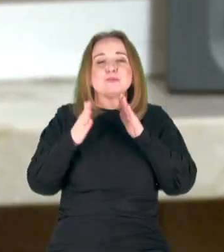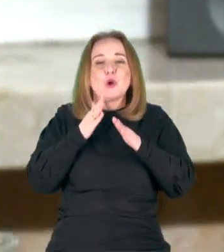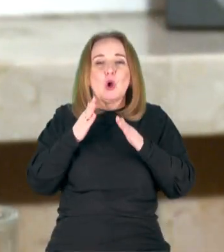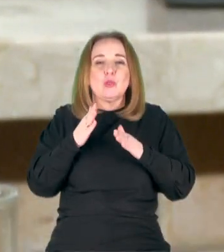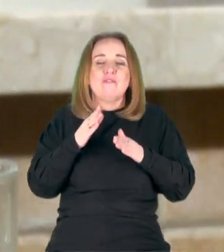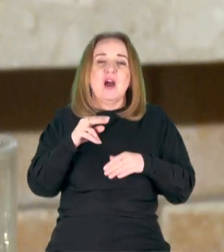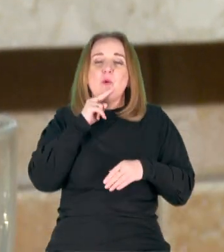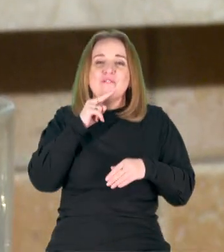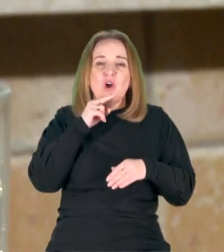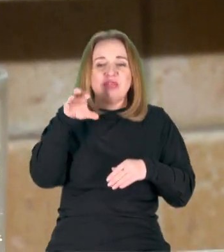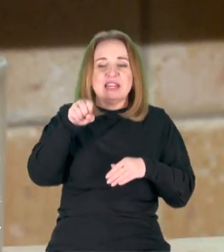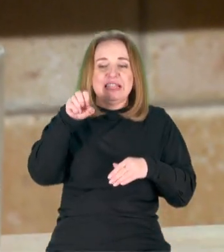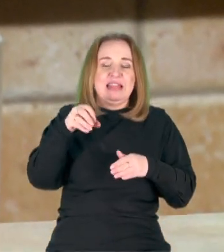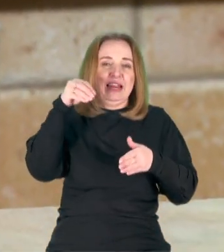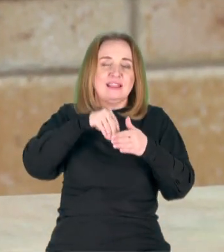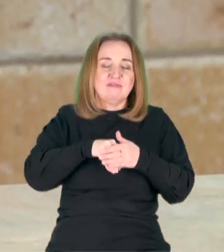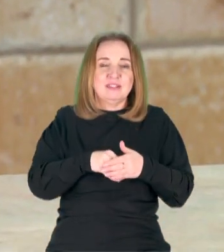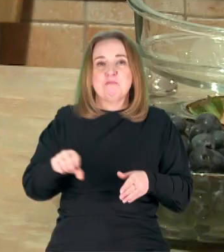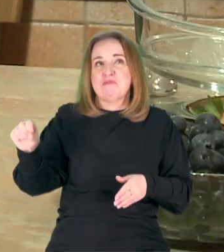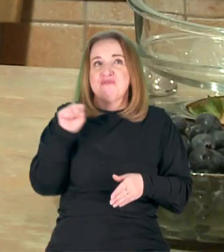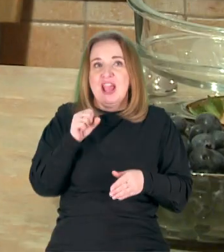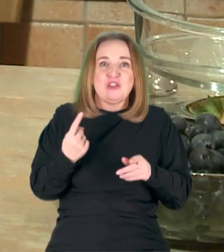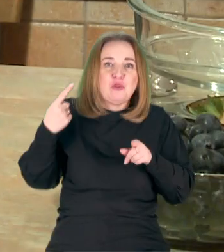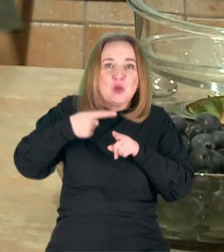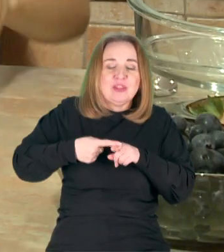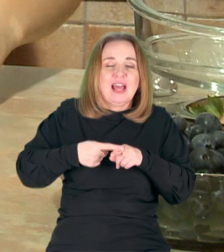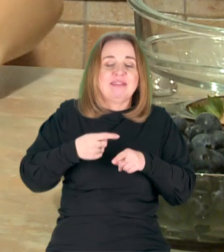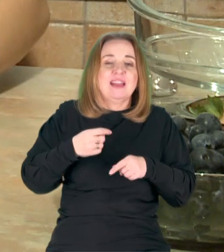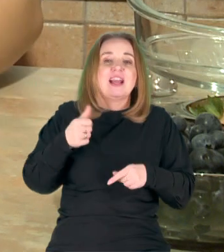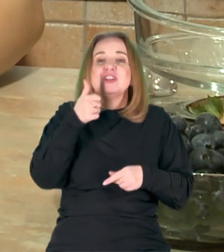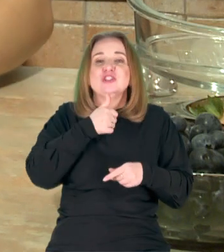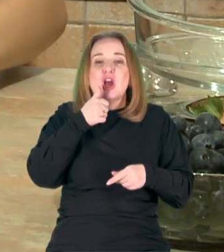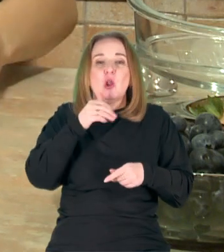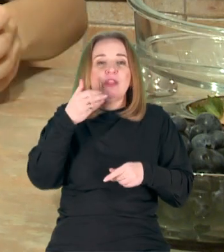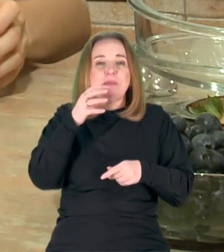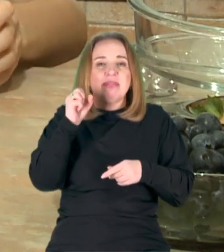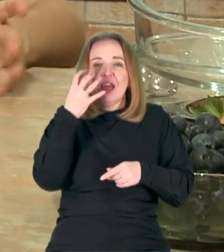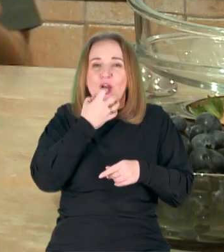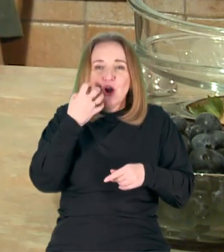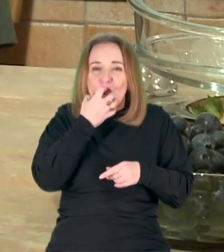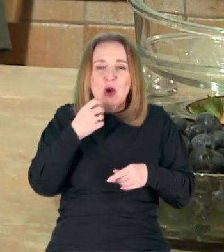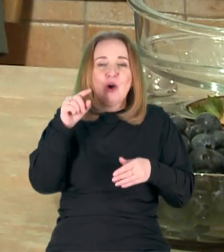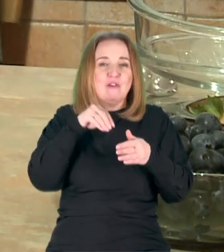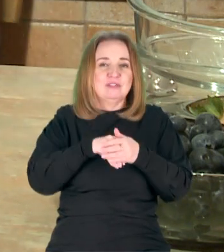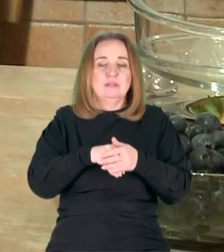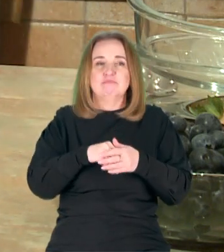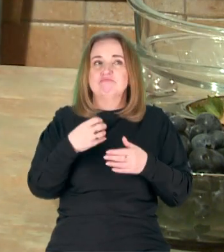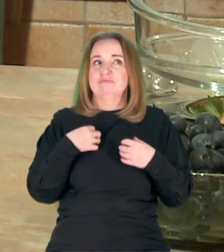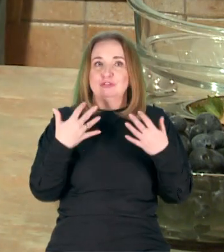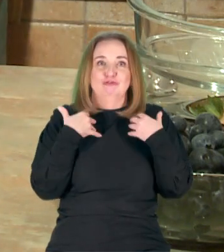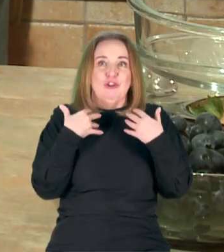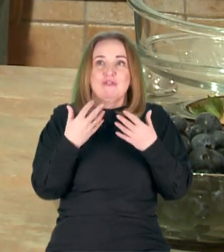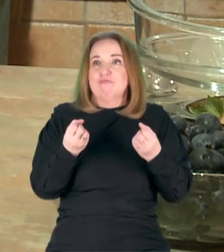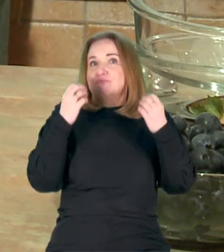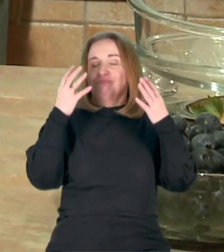Fajnie, że mama pokroiła nam do wody cytrynę. Fajnie, że dodała też mięty. Dodaje bardzo orzeźwiającego smaku